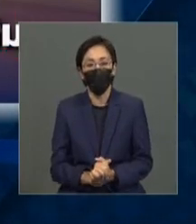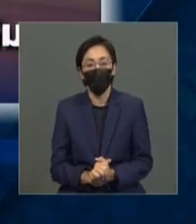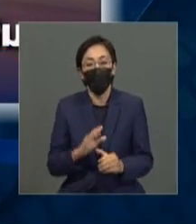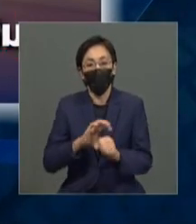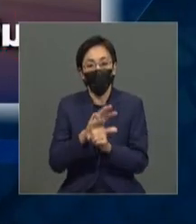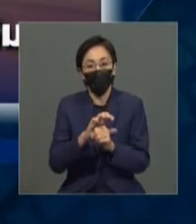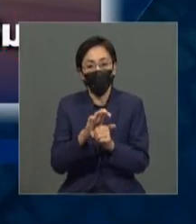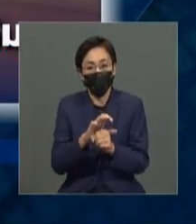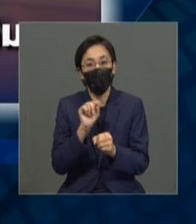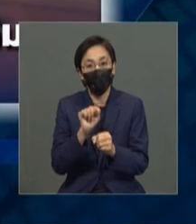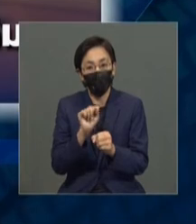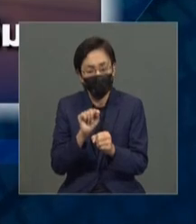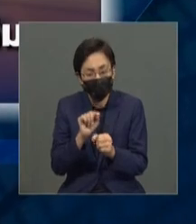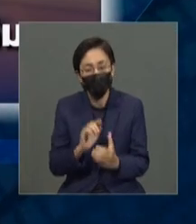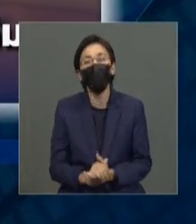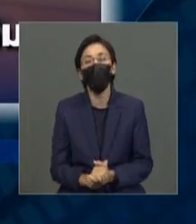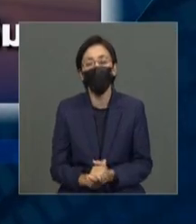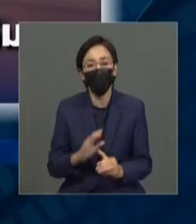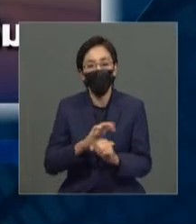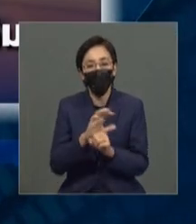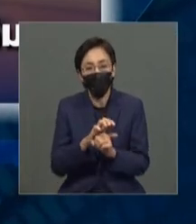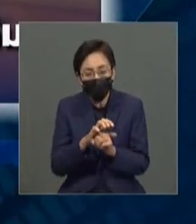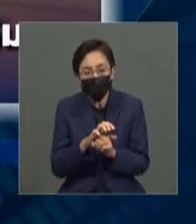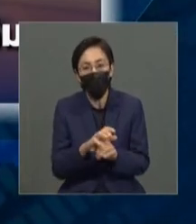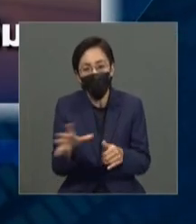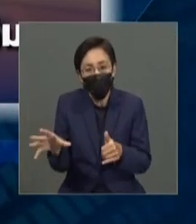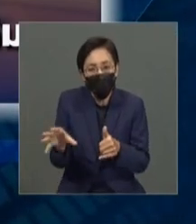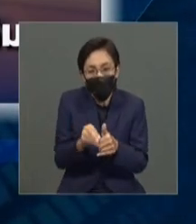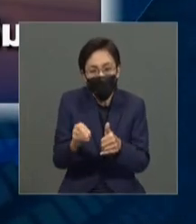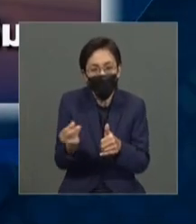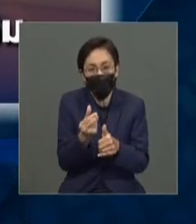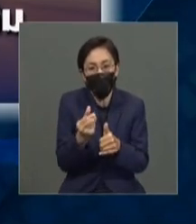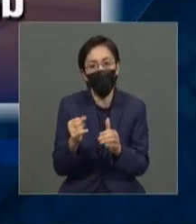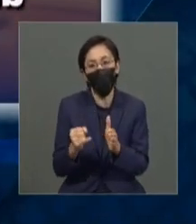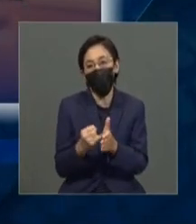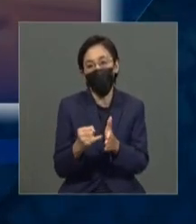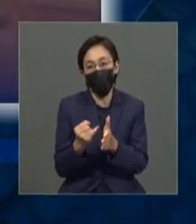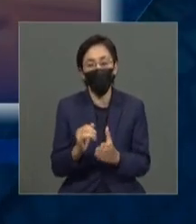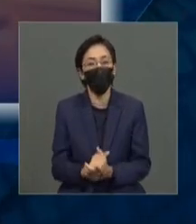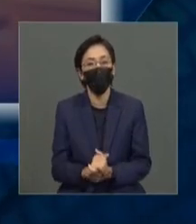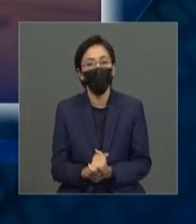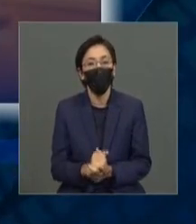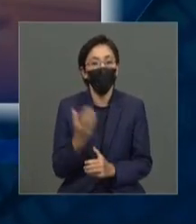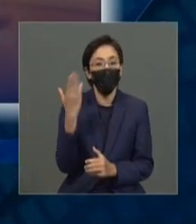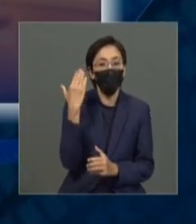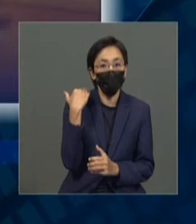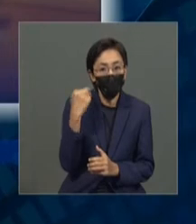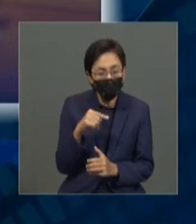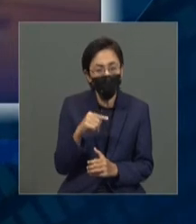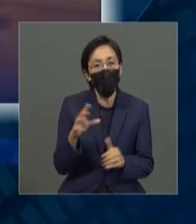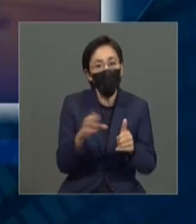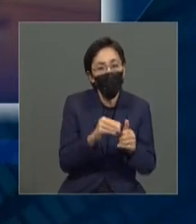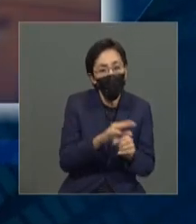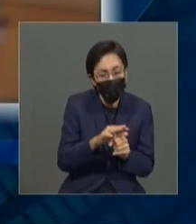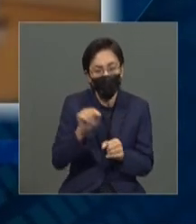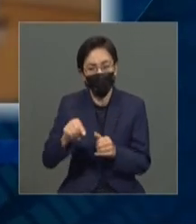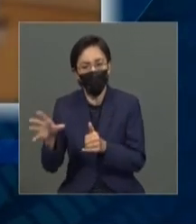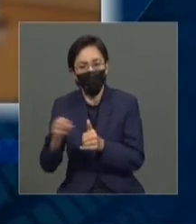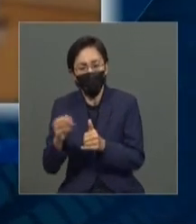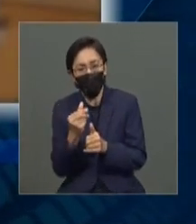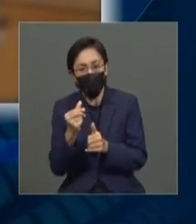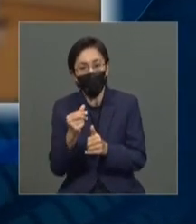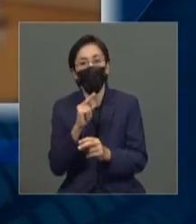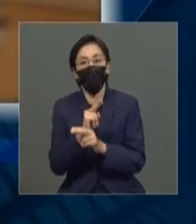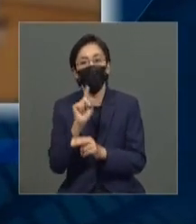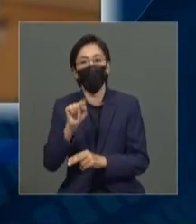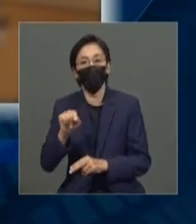นี้ยังติดต่อง่ายกว่าไวรัสสายพันธุ์ดั้งเดิมถึง 1.7 เท่านะผู้ป่วย